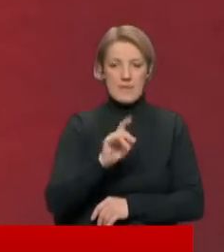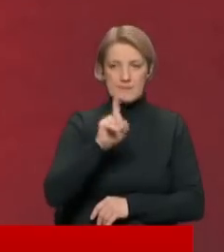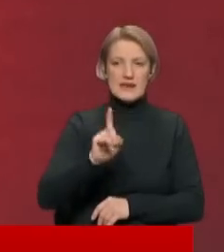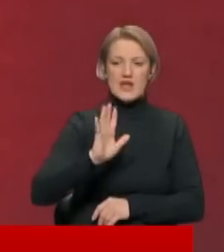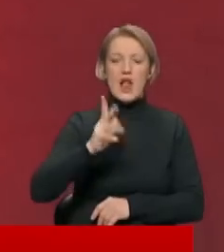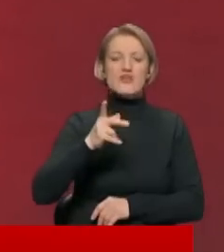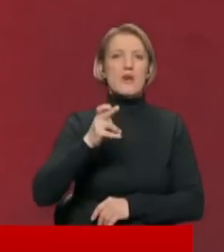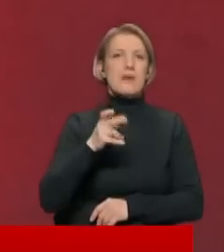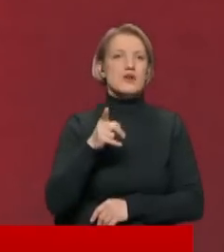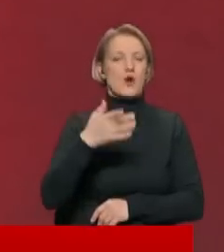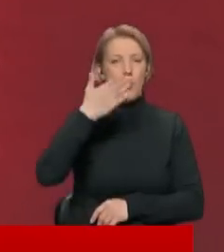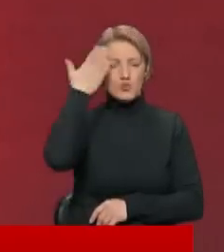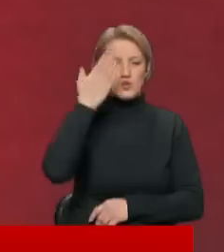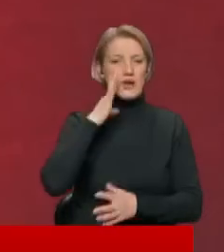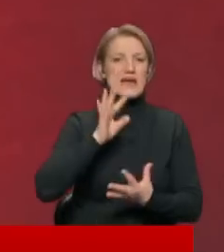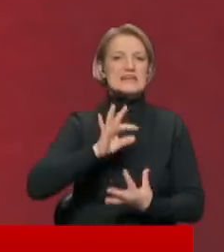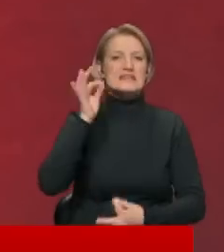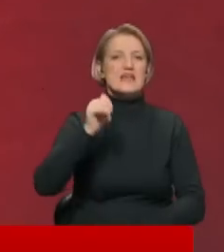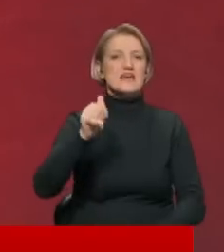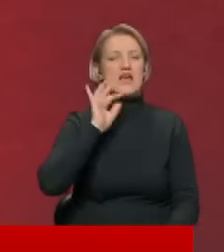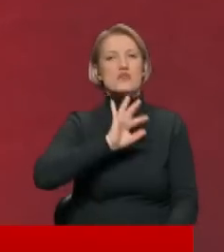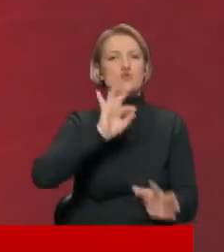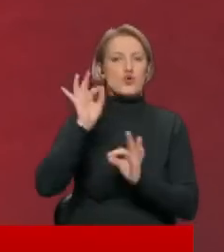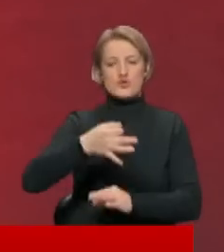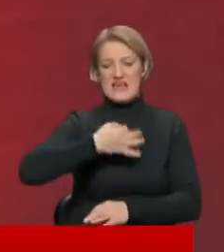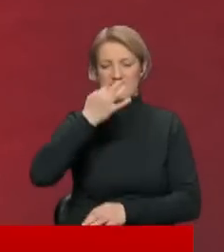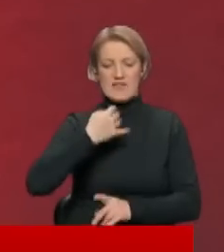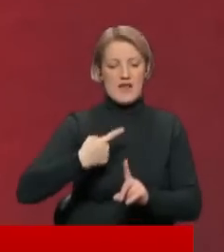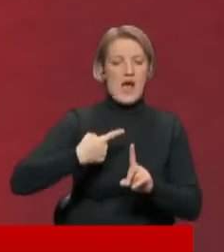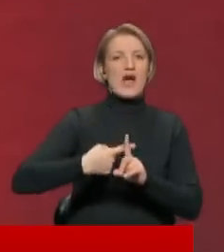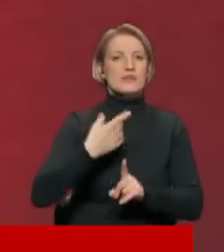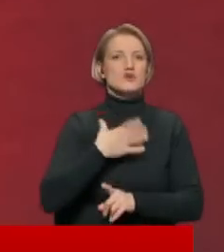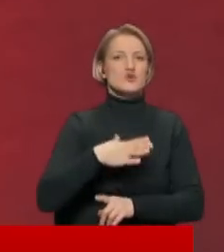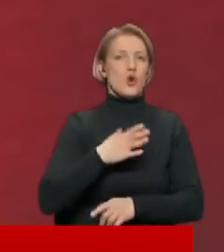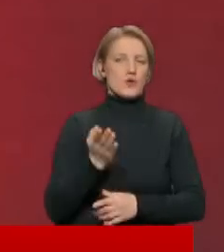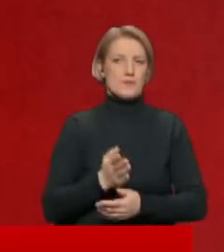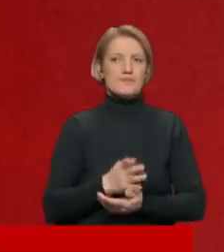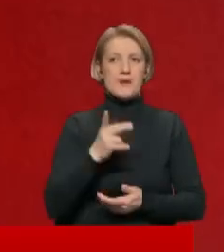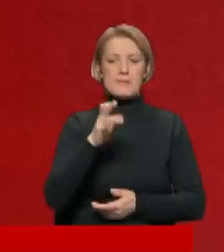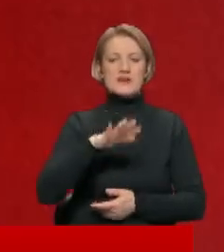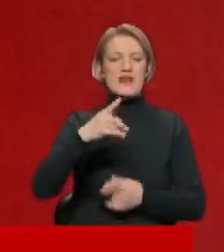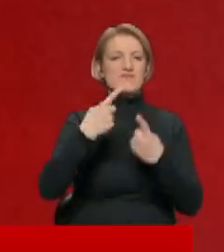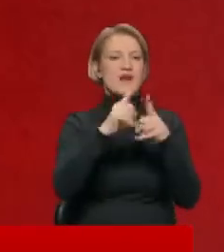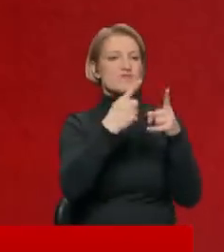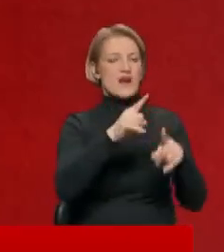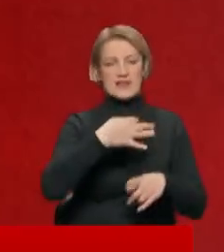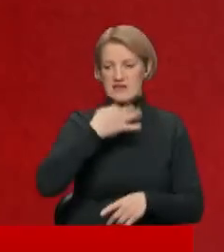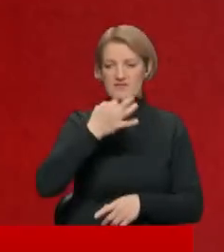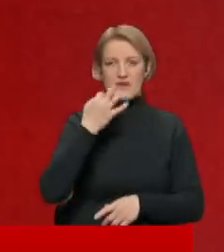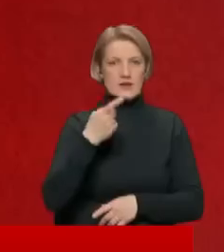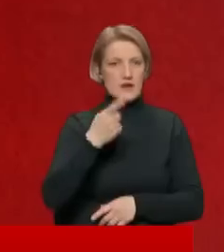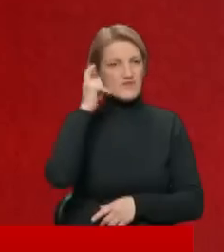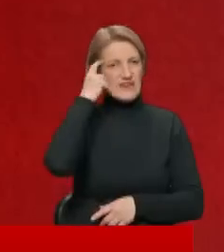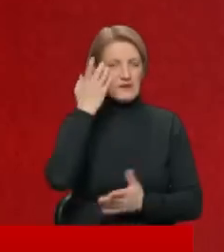gelecek Partisi ise onurlu ve insani geri dönüş ifadesini eklemek istiyor partilerin farklı farklı ifade ettiğim